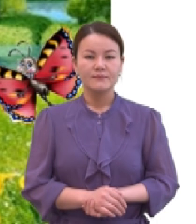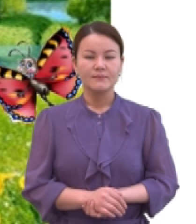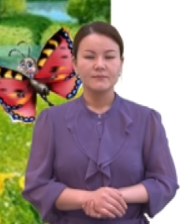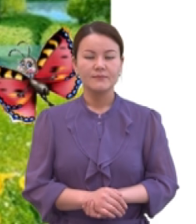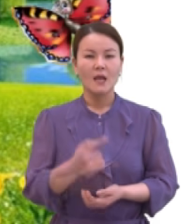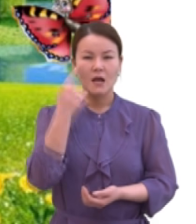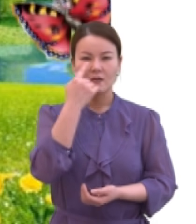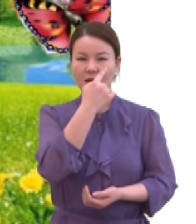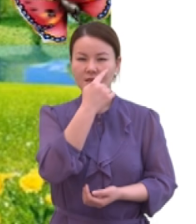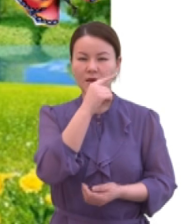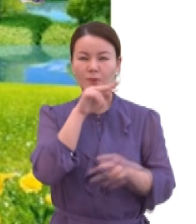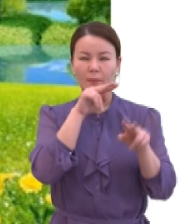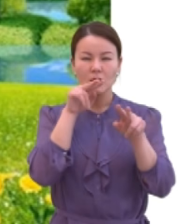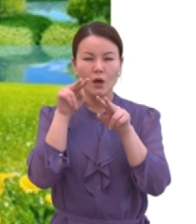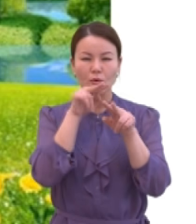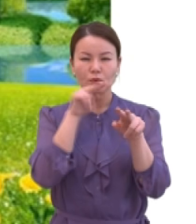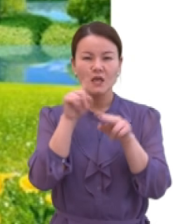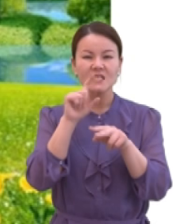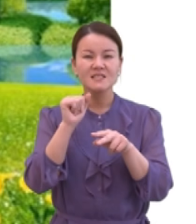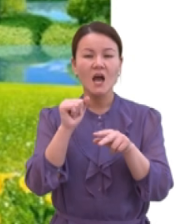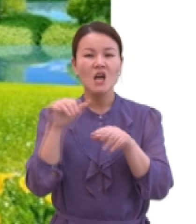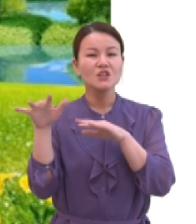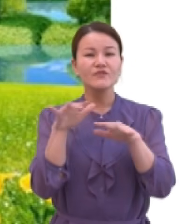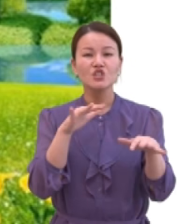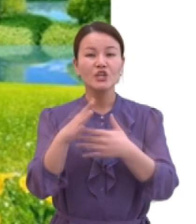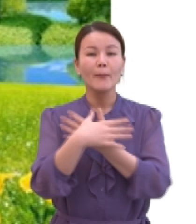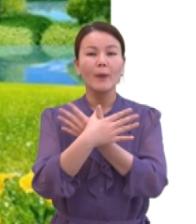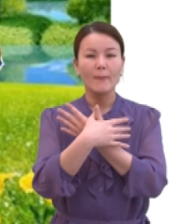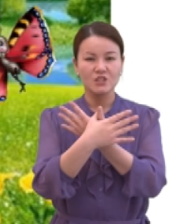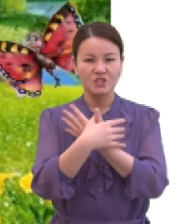глазками понаблюдать и за движением бабочки